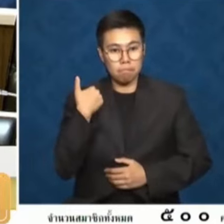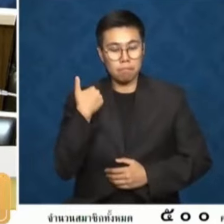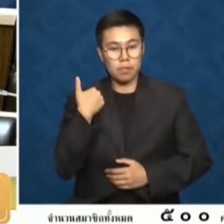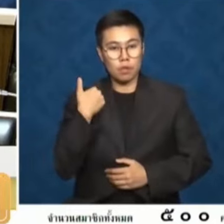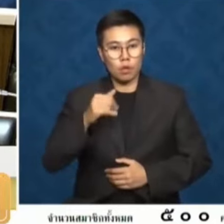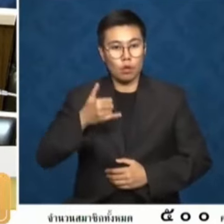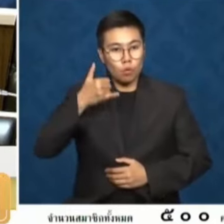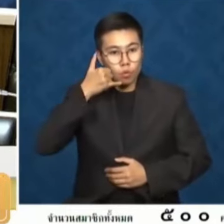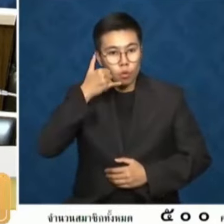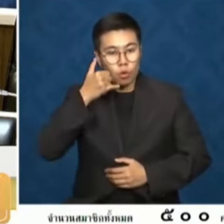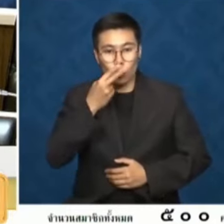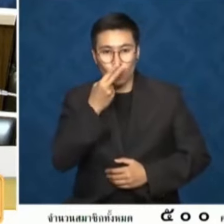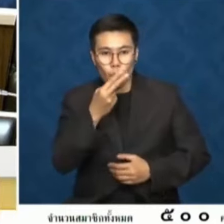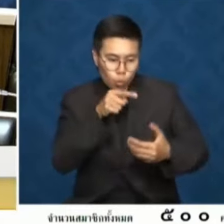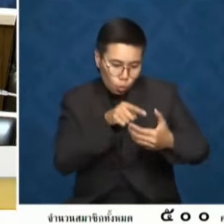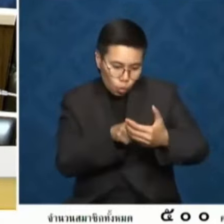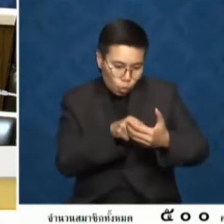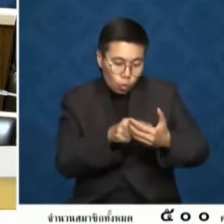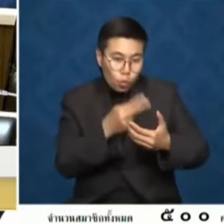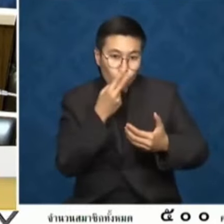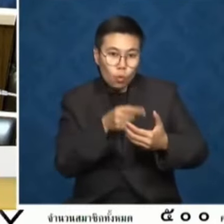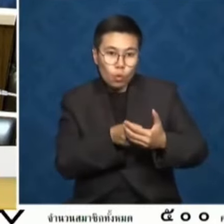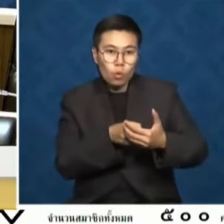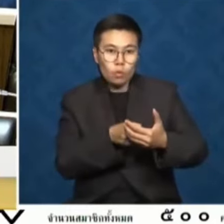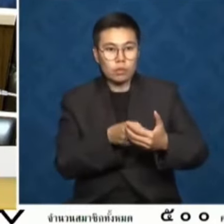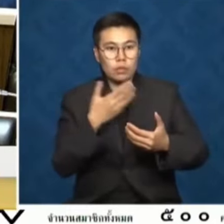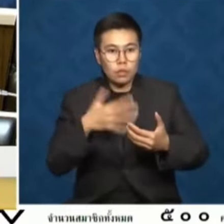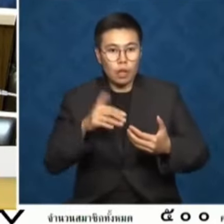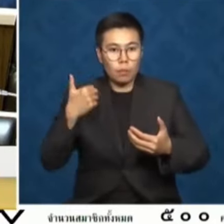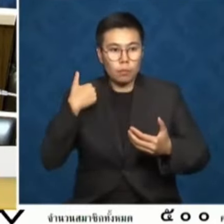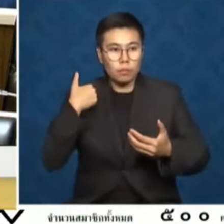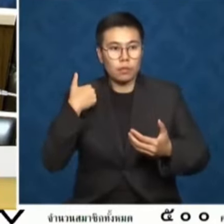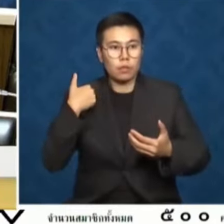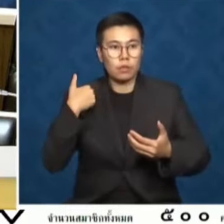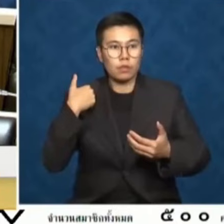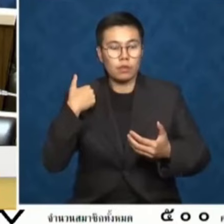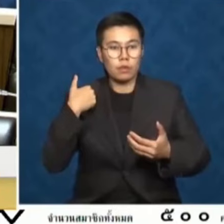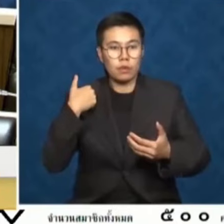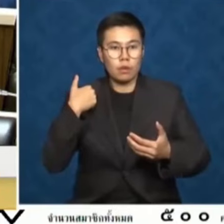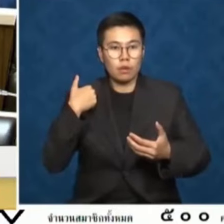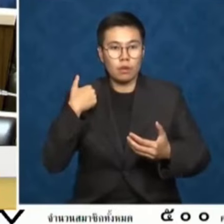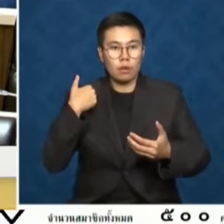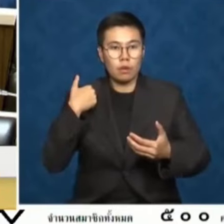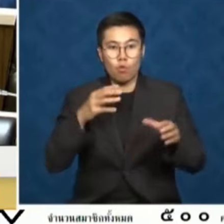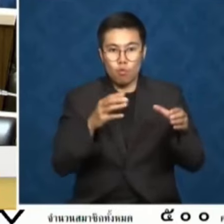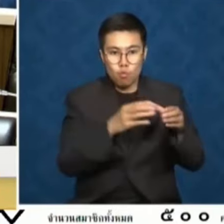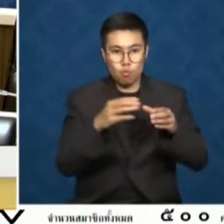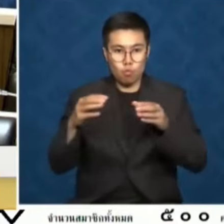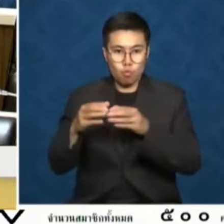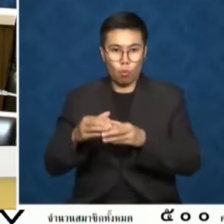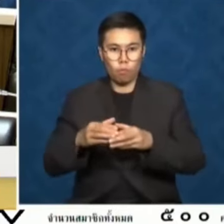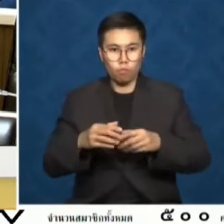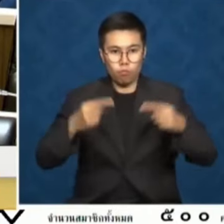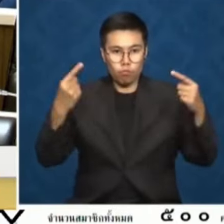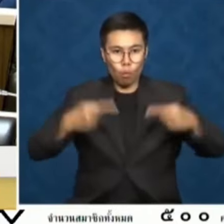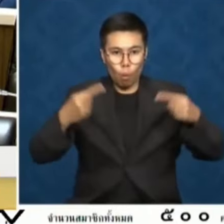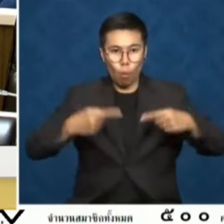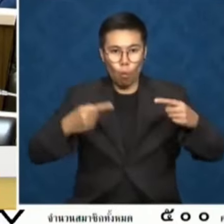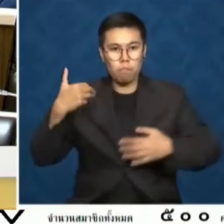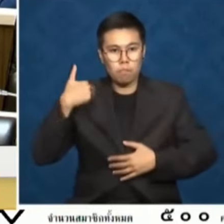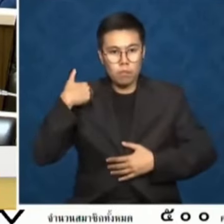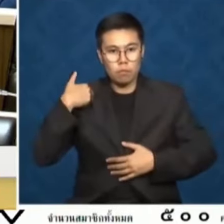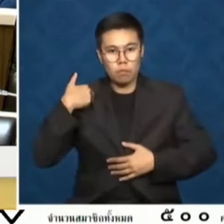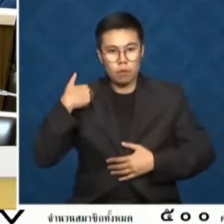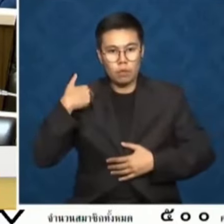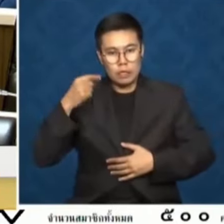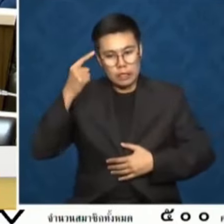ทุรศัพท์ทุกคนนี่แหละครับท่านอีกและยังมีการปะทะกันกับกลุ่มที่ไม่เห็นด้ว